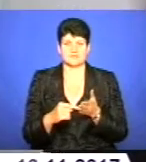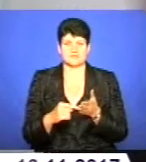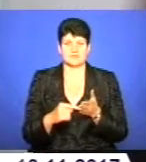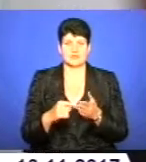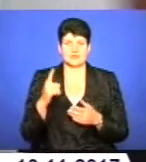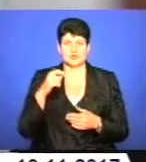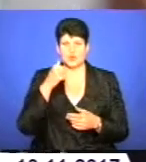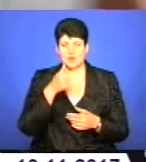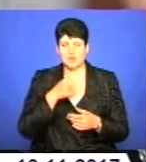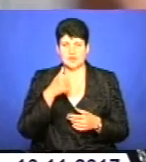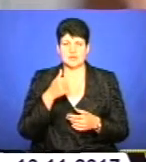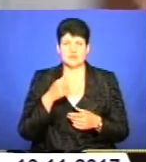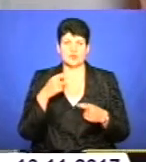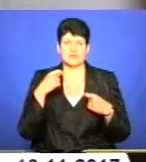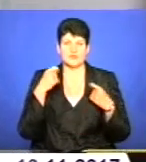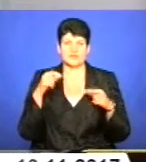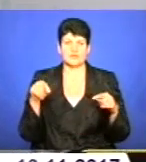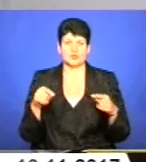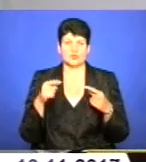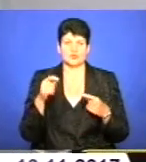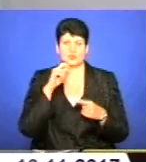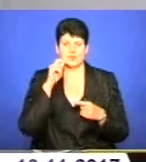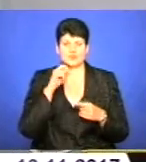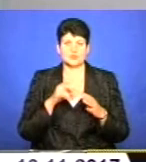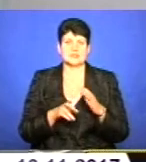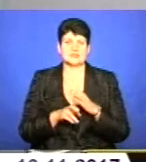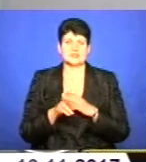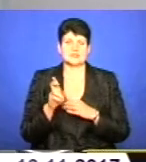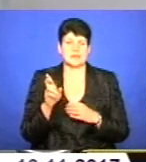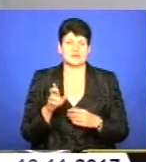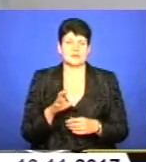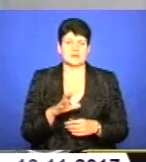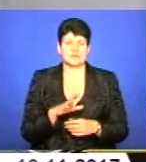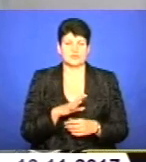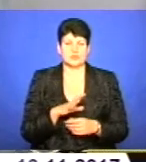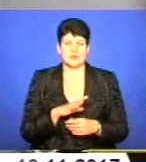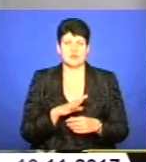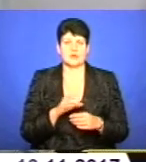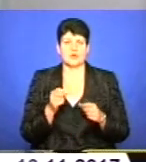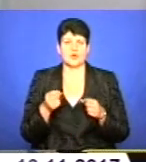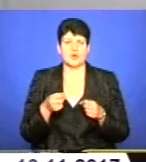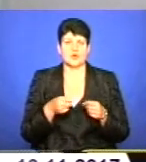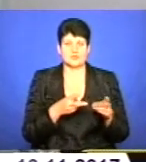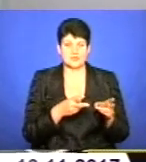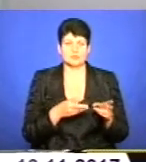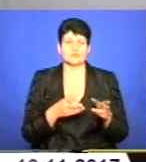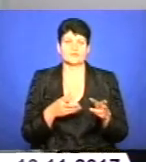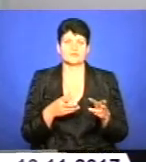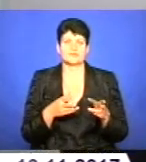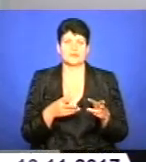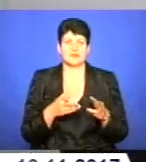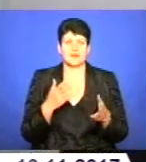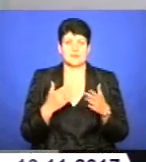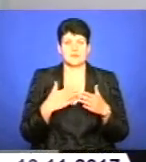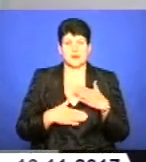ювілей відродження церкви Української автокефальної православної, яка і була гонимою, яка була переслідуваною, але, як кажу, ми